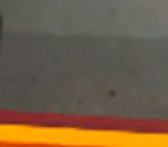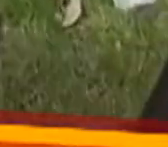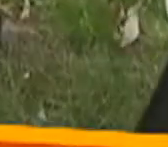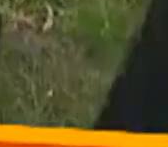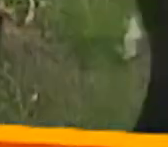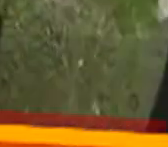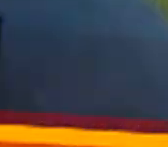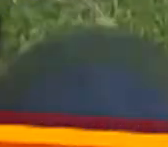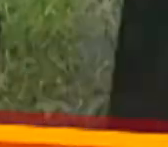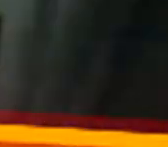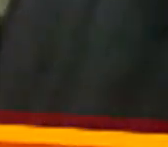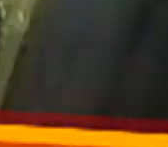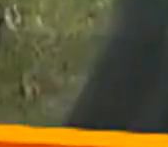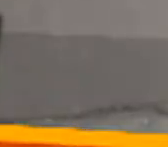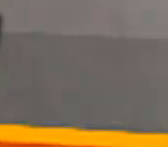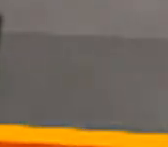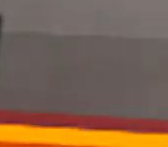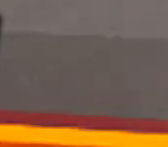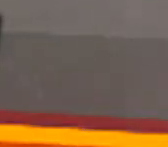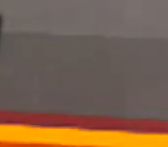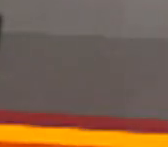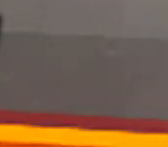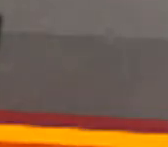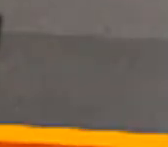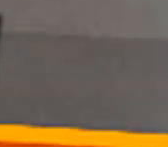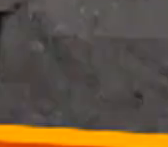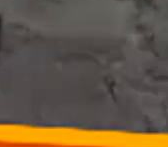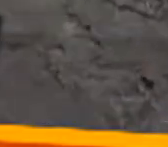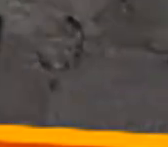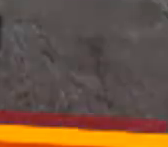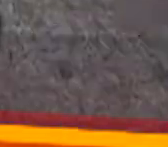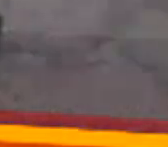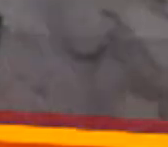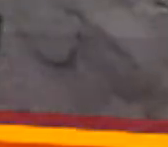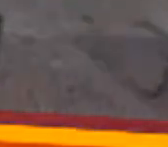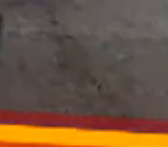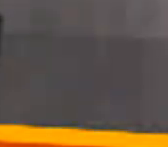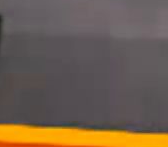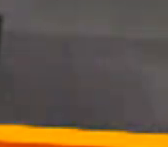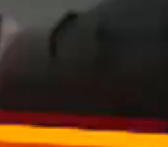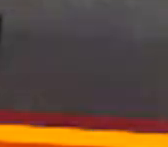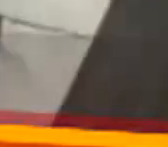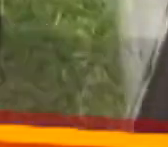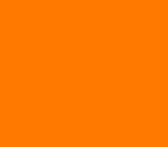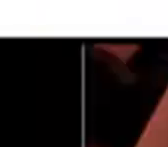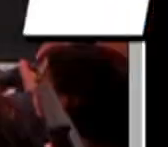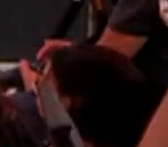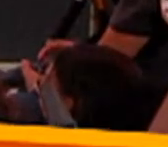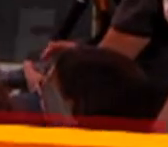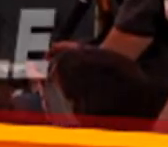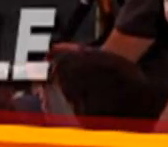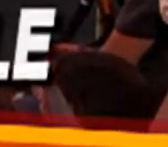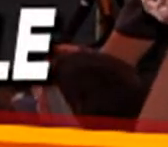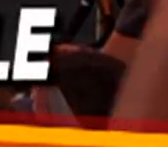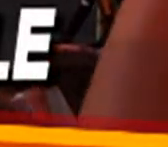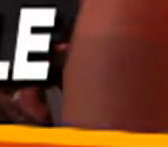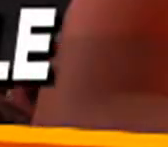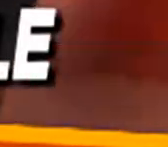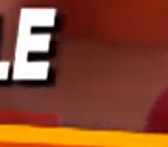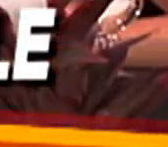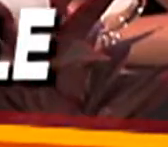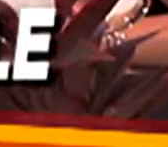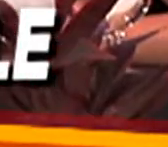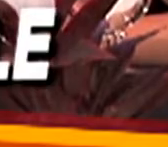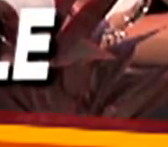Lalaki sa Amerika, halos 1,000 beses pinaulanan ng bala ng baril ng mga pulis. At cast